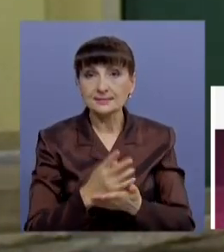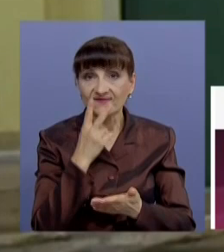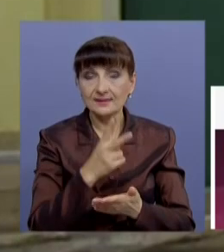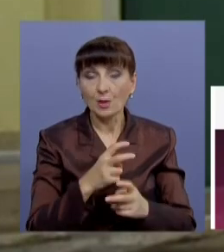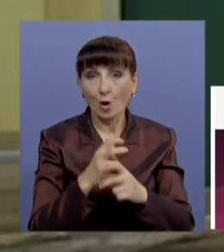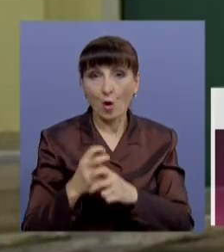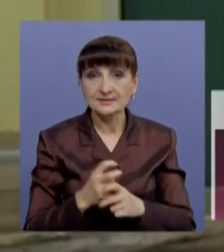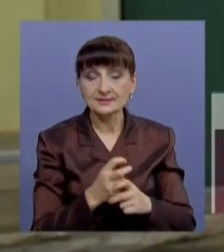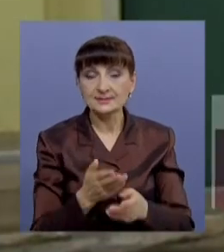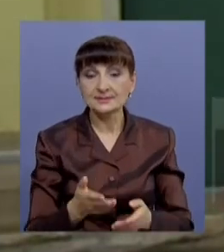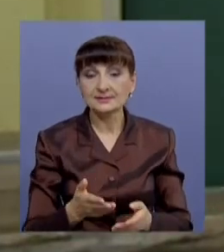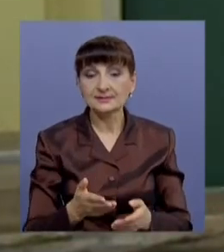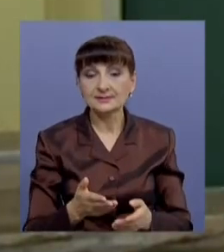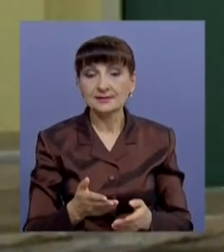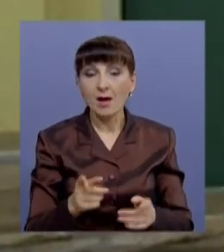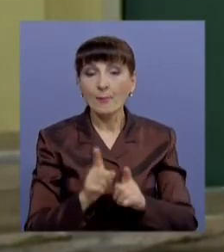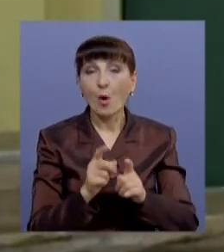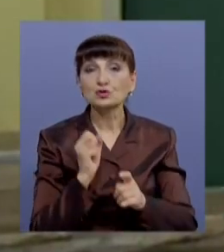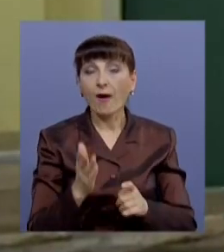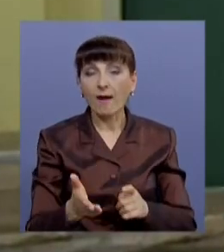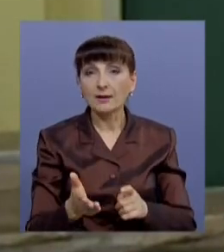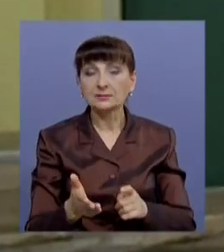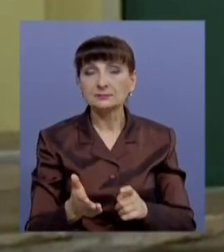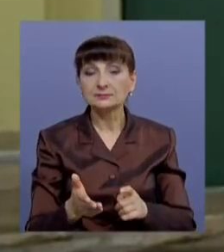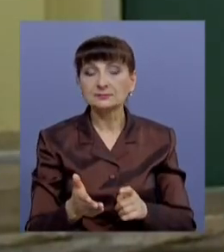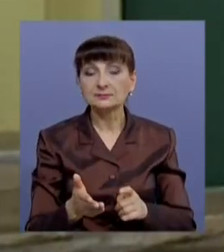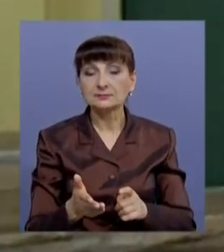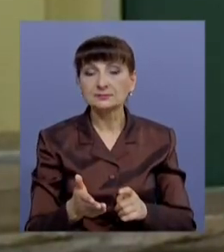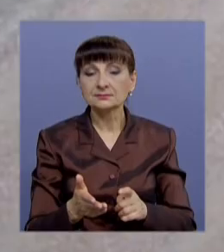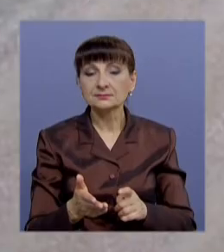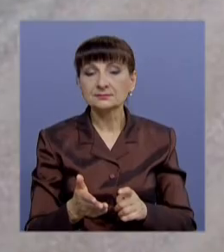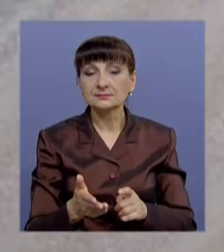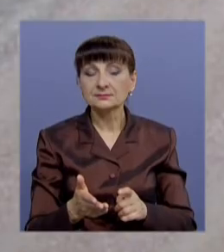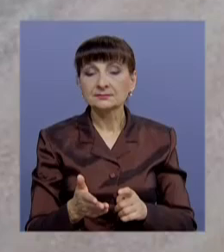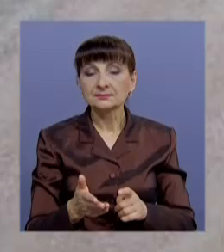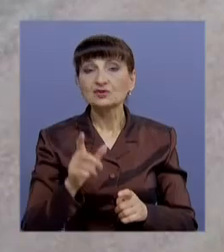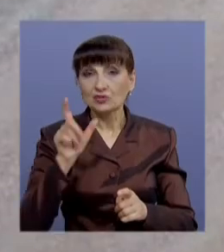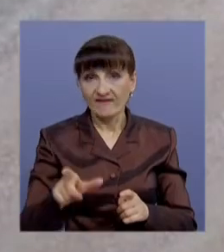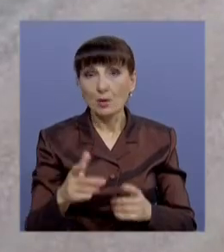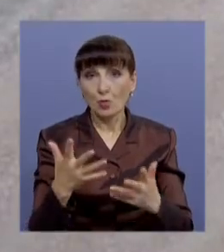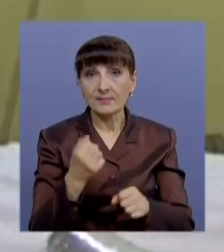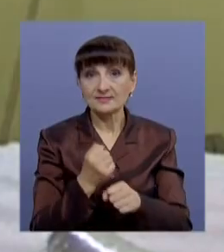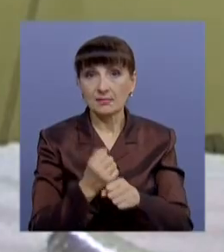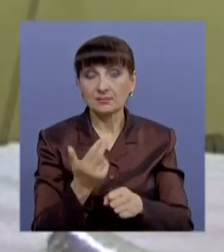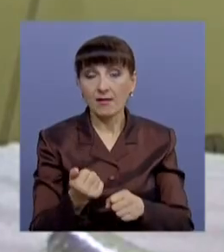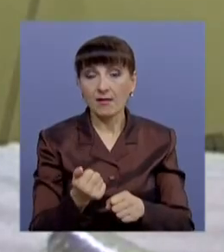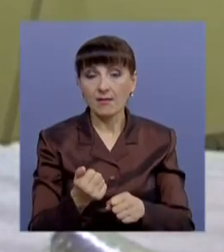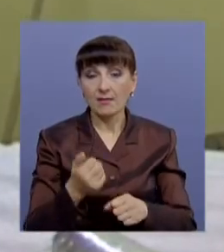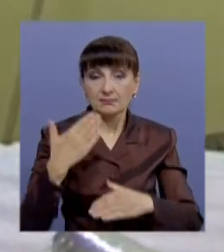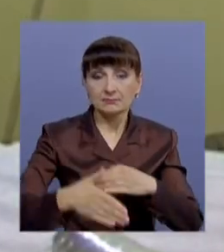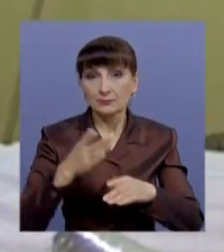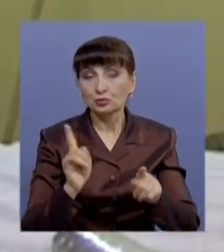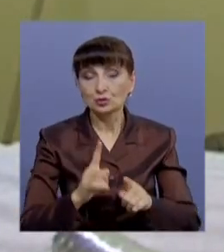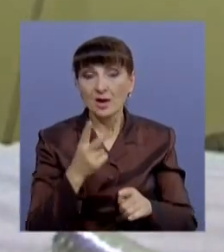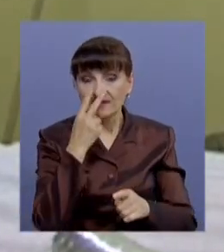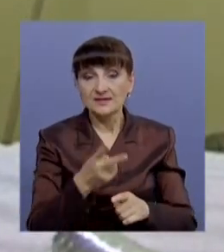обрабатывал, ну, как сказать, человек. Ну, как видите, вот